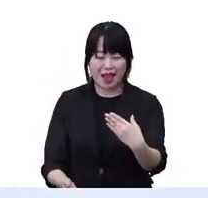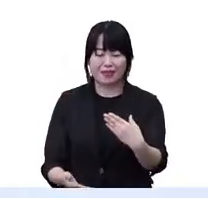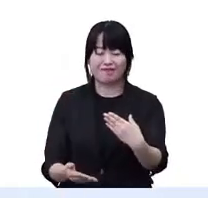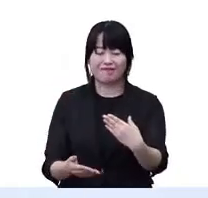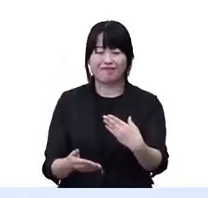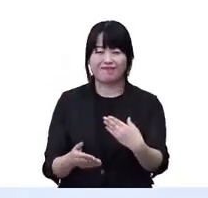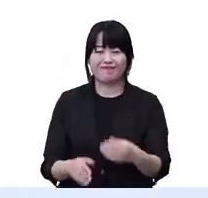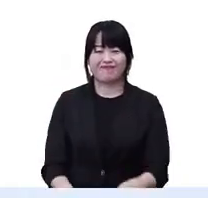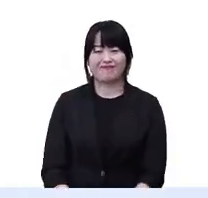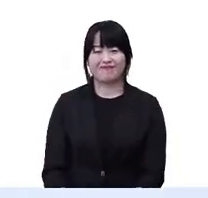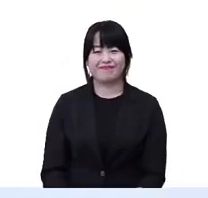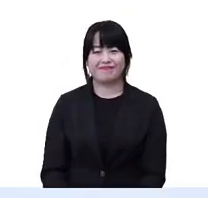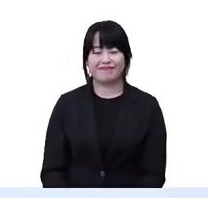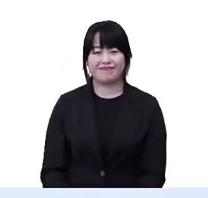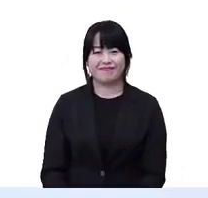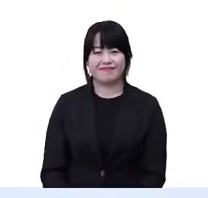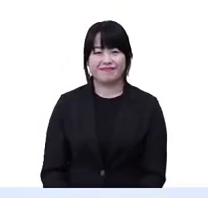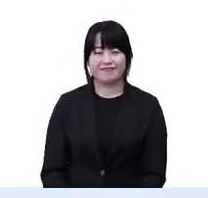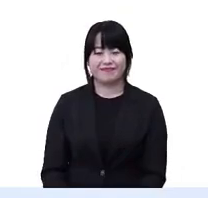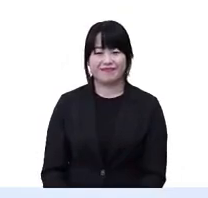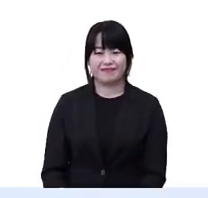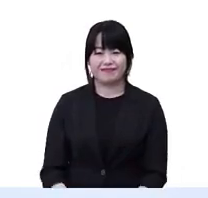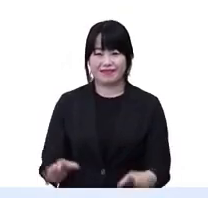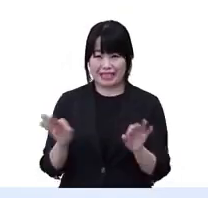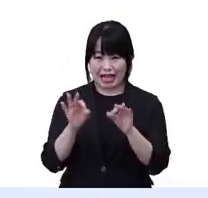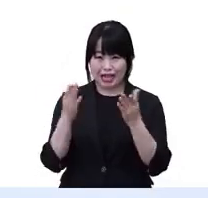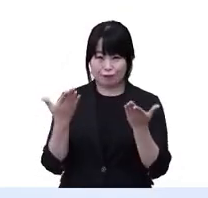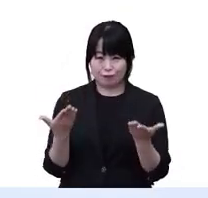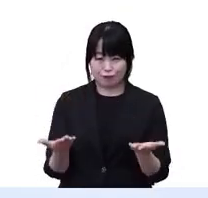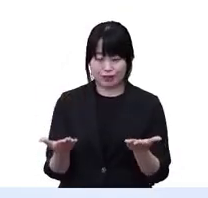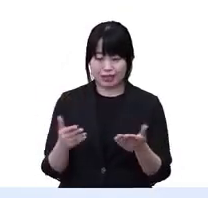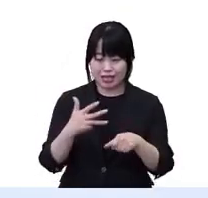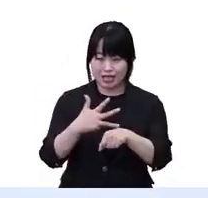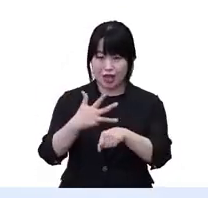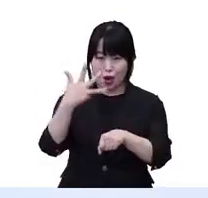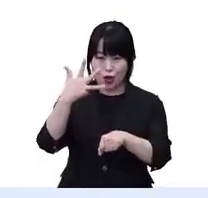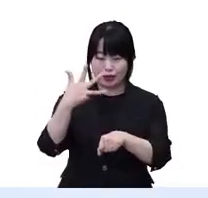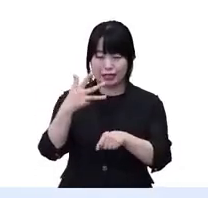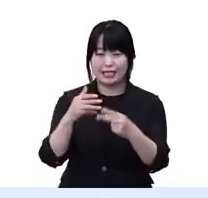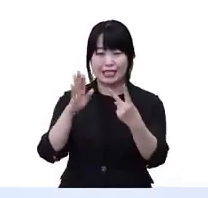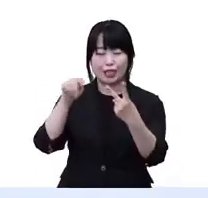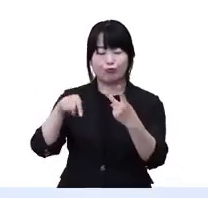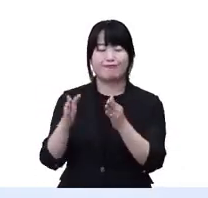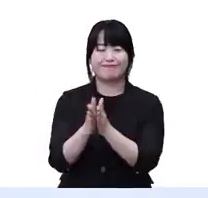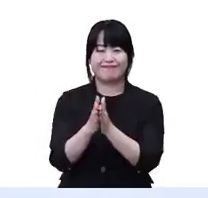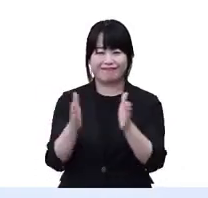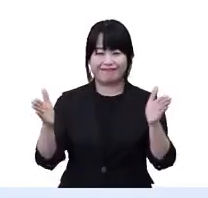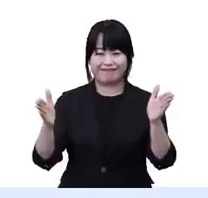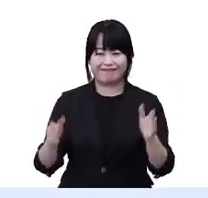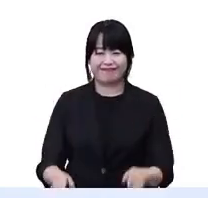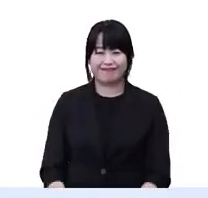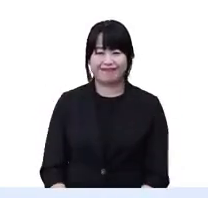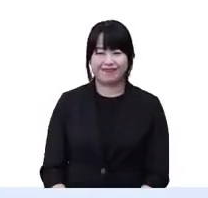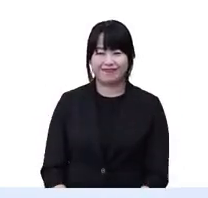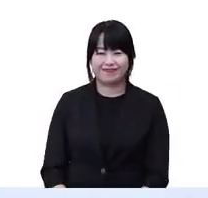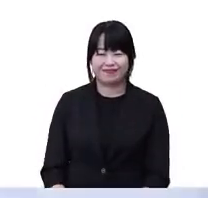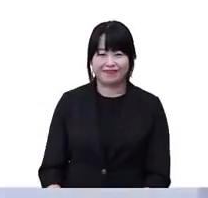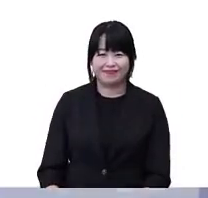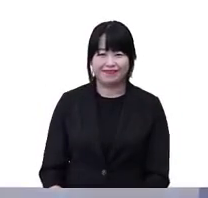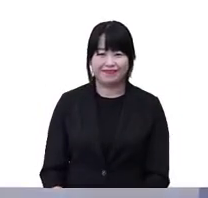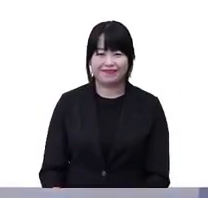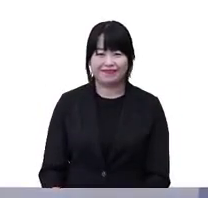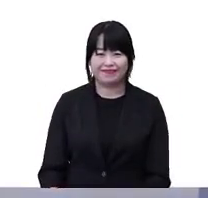시간 가져보도록 하겠습니다. 자, 그럼 잠시 쉬었다가 8시에 2부 순서 시작하겠습니다. 잠시 후에 뵐게요.